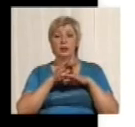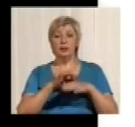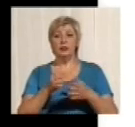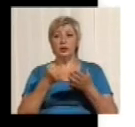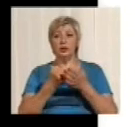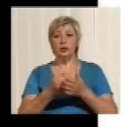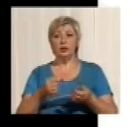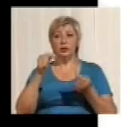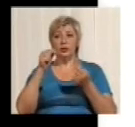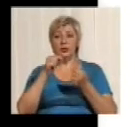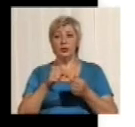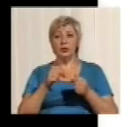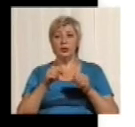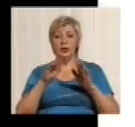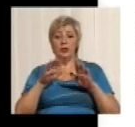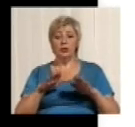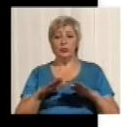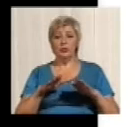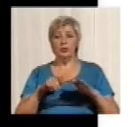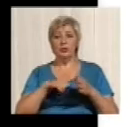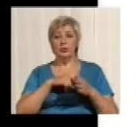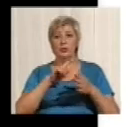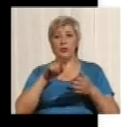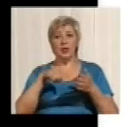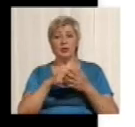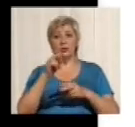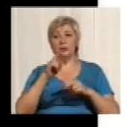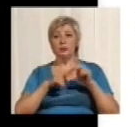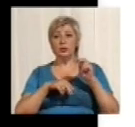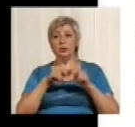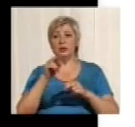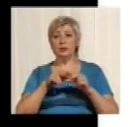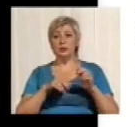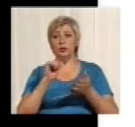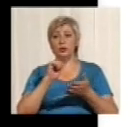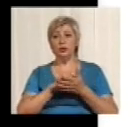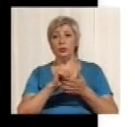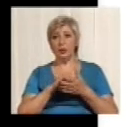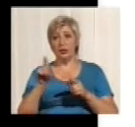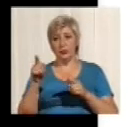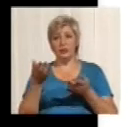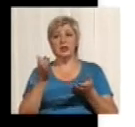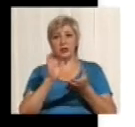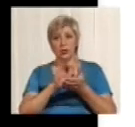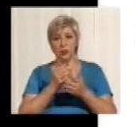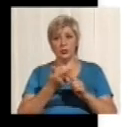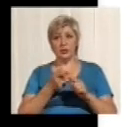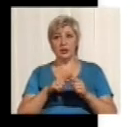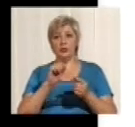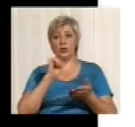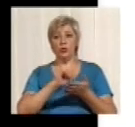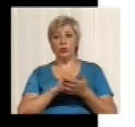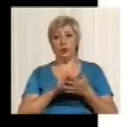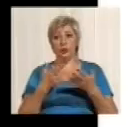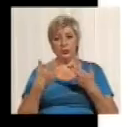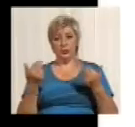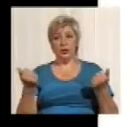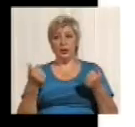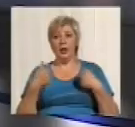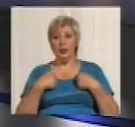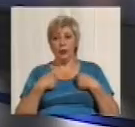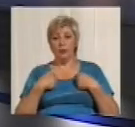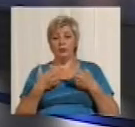проєктну та містобудівну документацію. Ви знайомі з цією відповіддю на звернення? Так, звісно. Ми їм подали ще ж свою колективну, ми